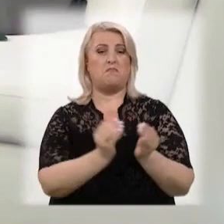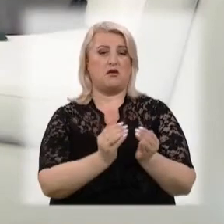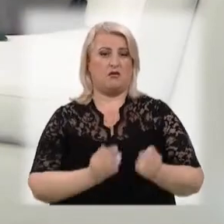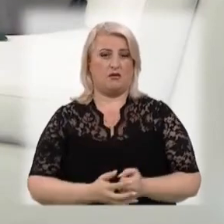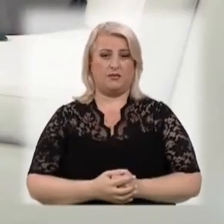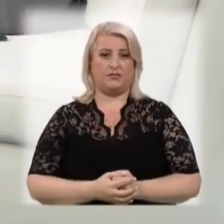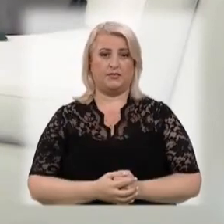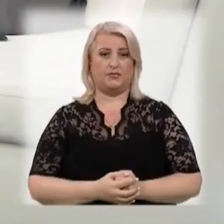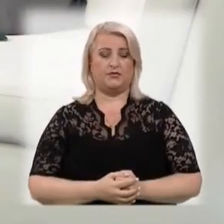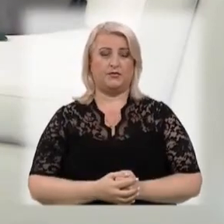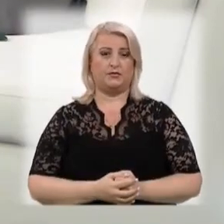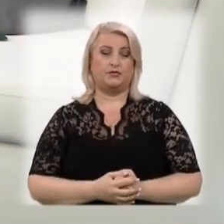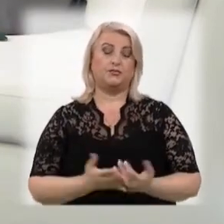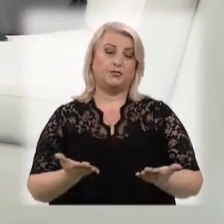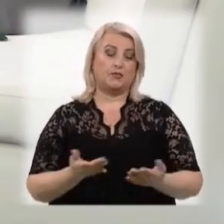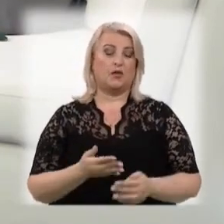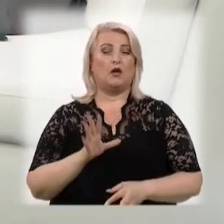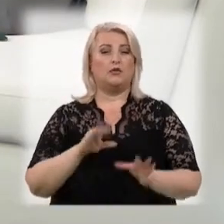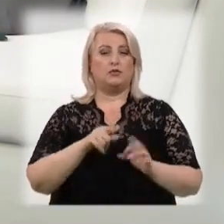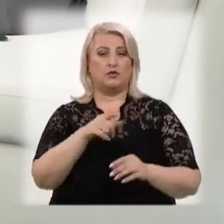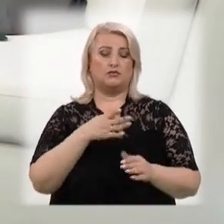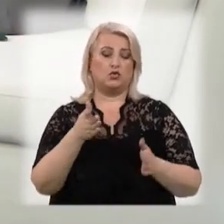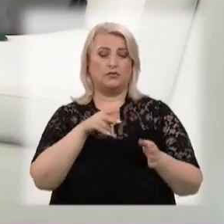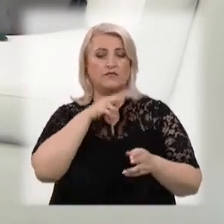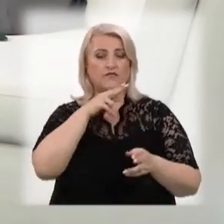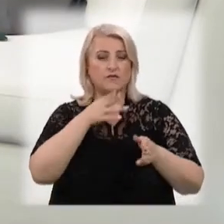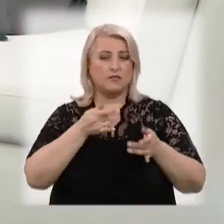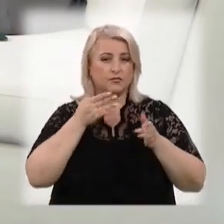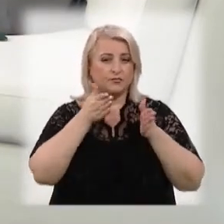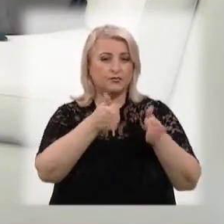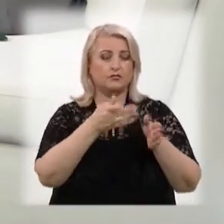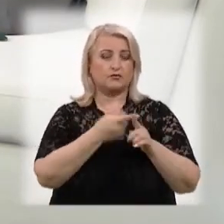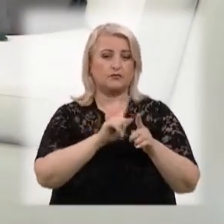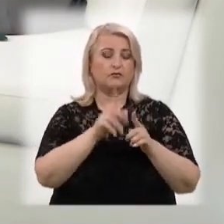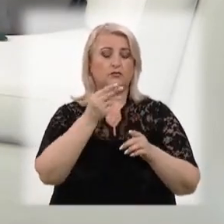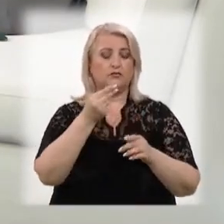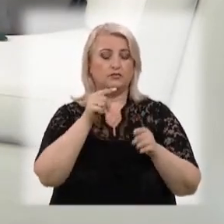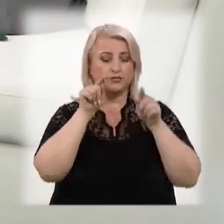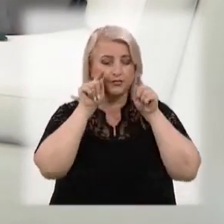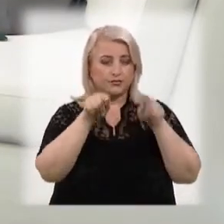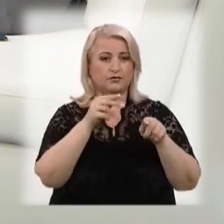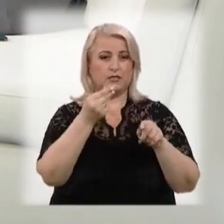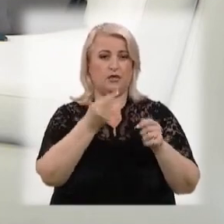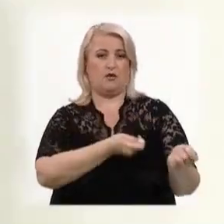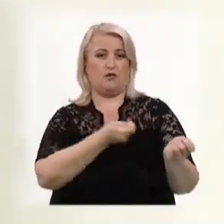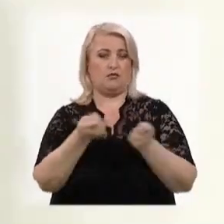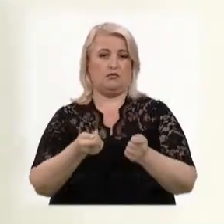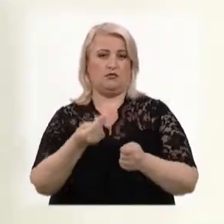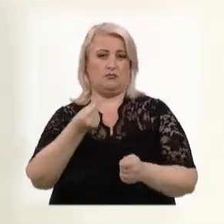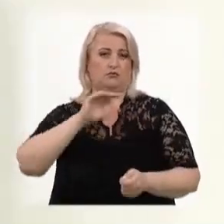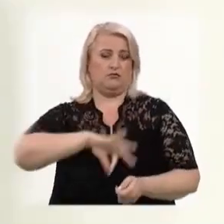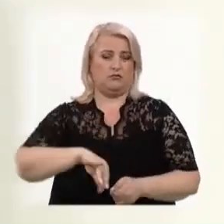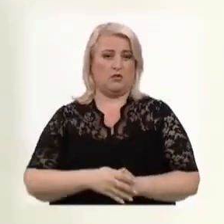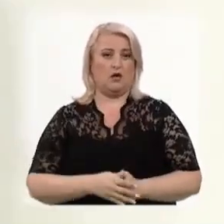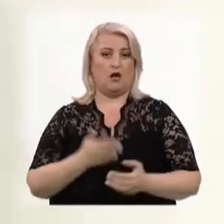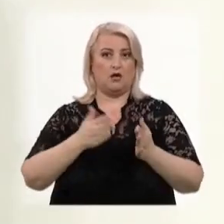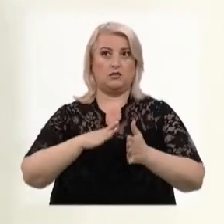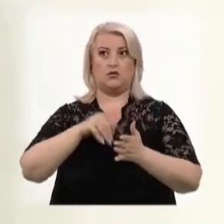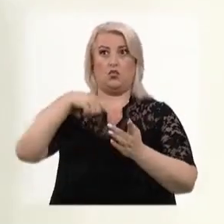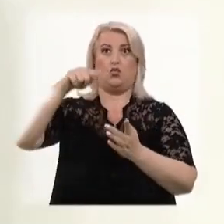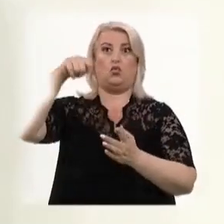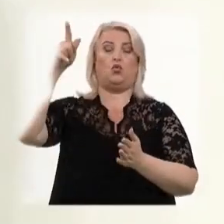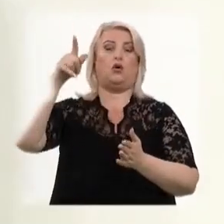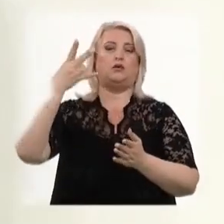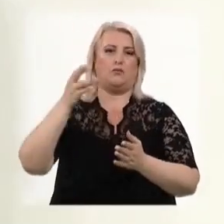mică dar și atunci tu trebuie să concentrez doar pe acțiuni care dau bani vine A da momentele când ești mare Atunci trebuie să